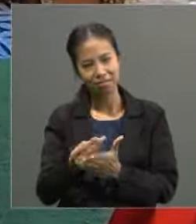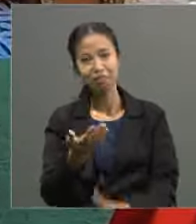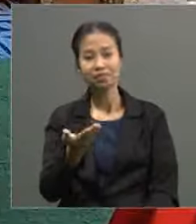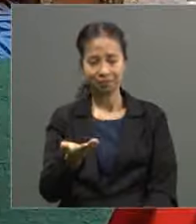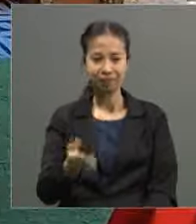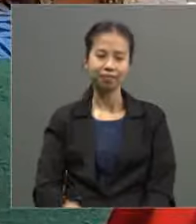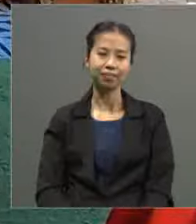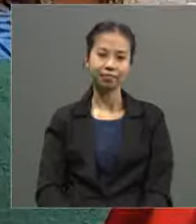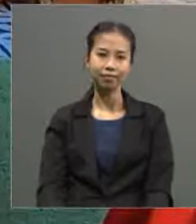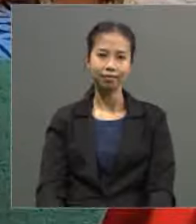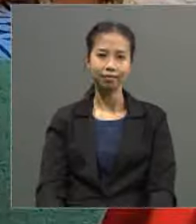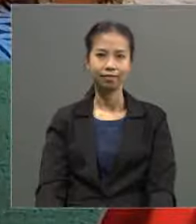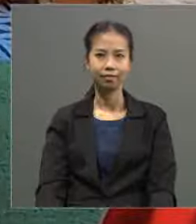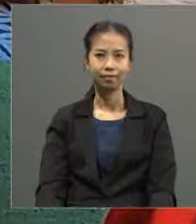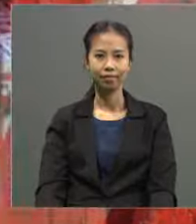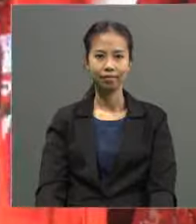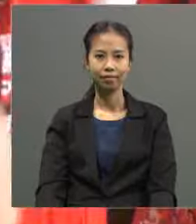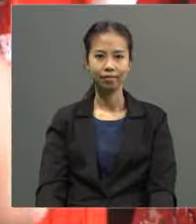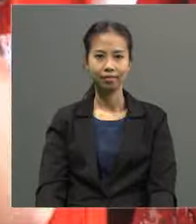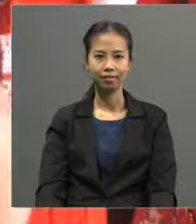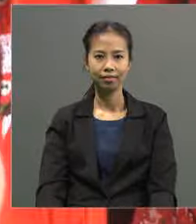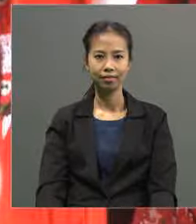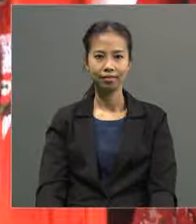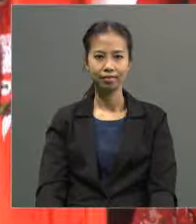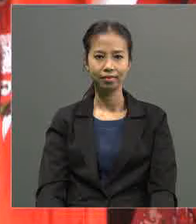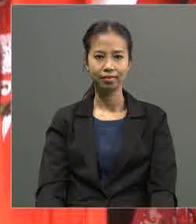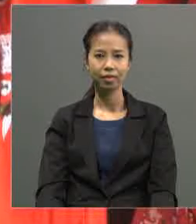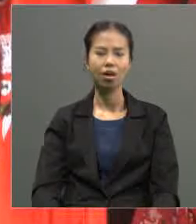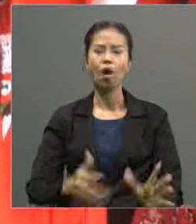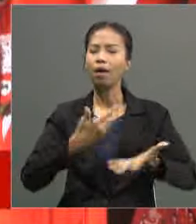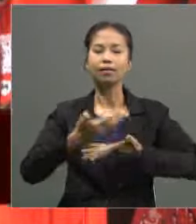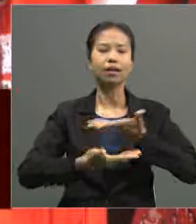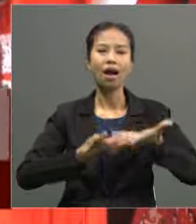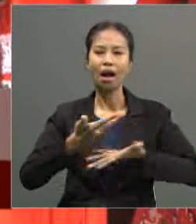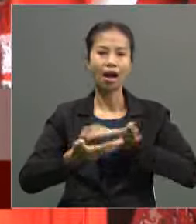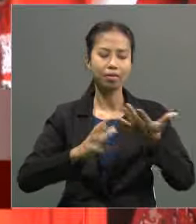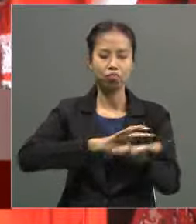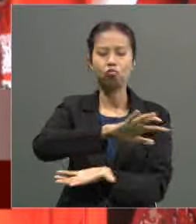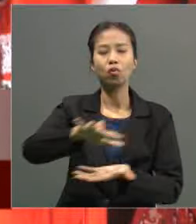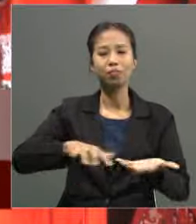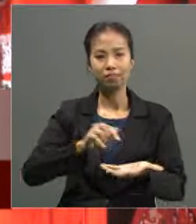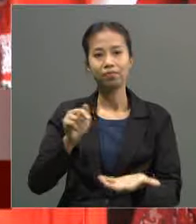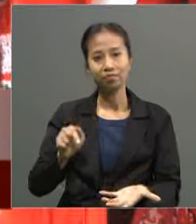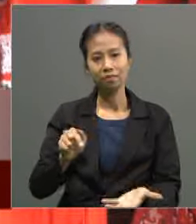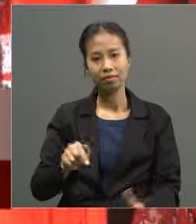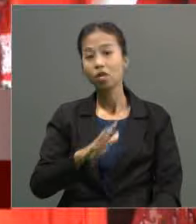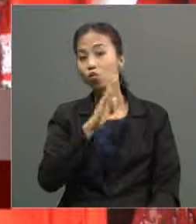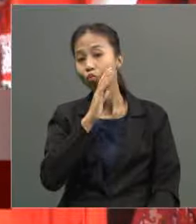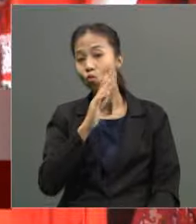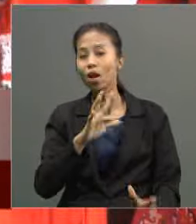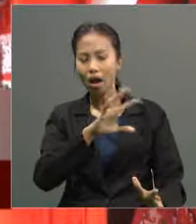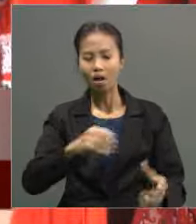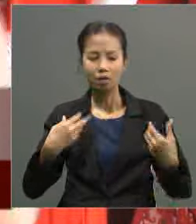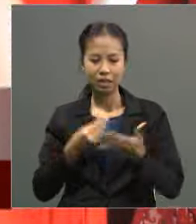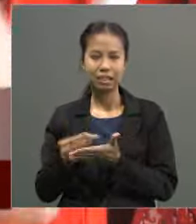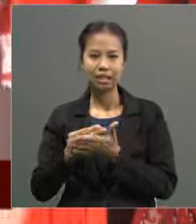กันค่ะุดคะๆกันไปแต่ส่วนมากก็ถ้าคนอ่าเอาไปถ่ายรูปนิยมเอาไป